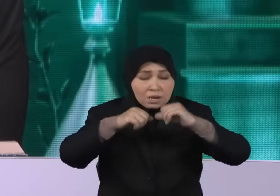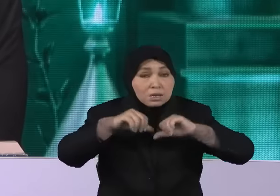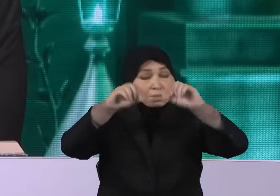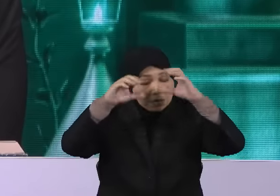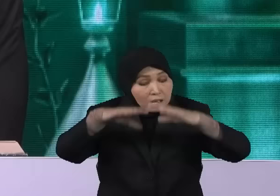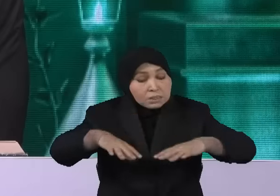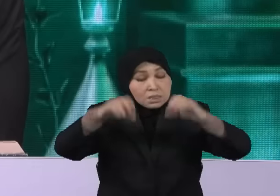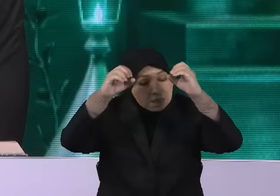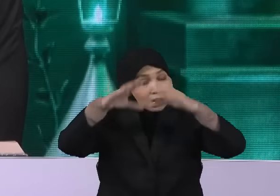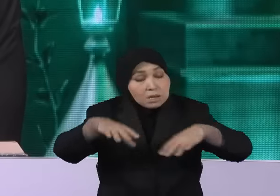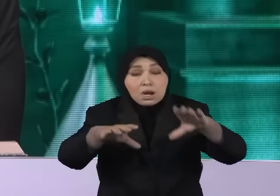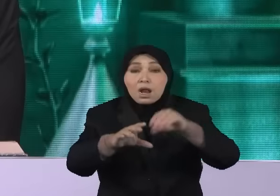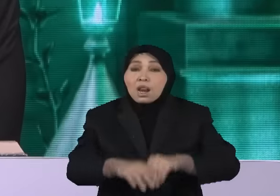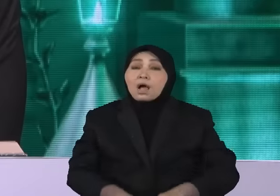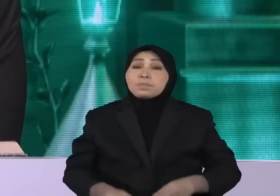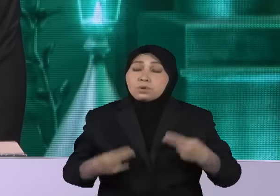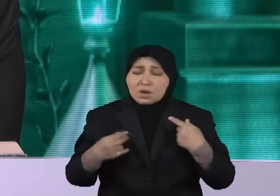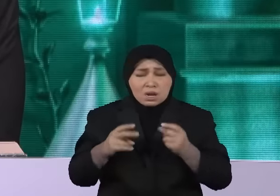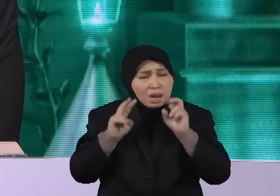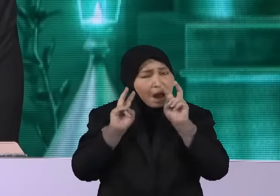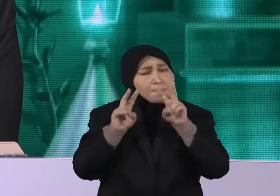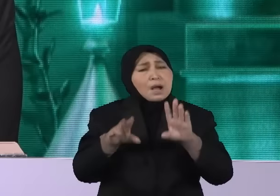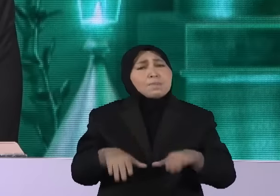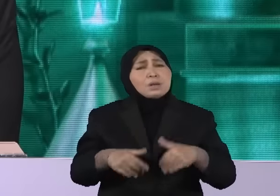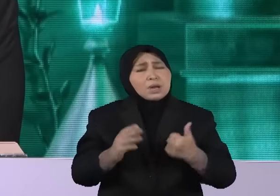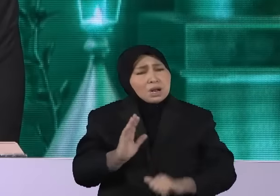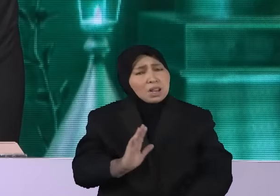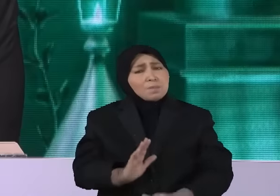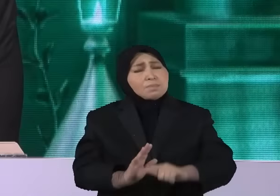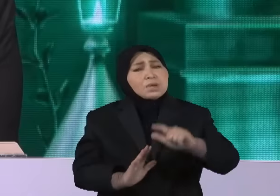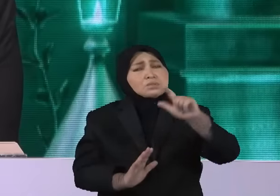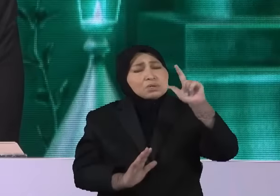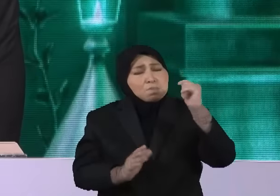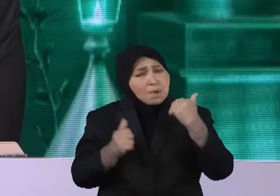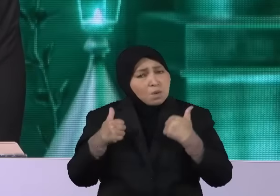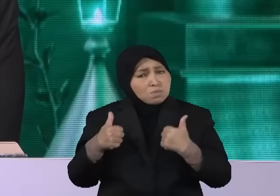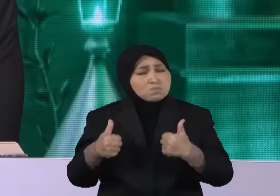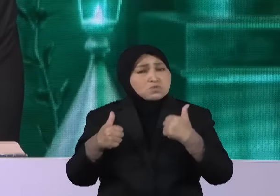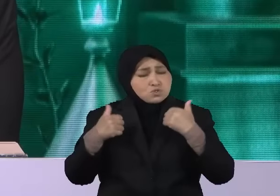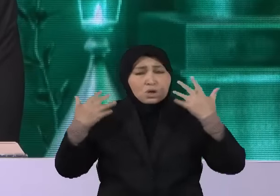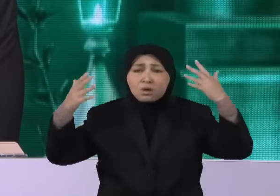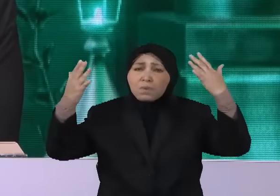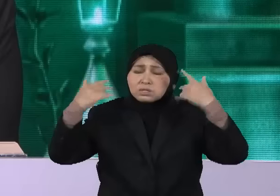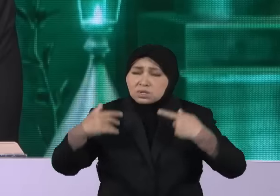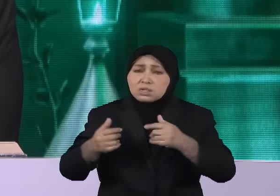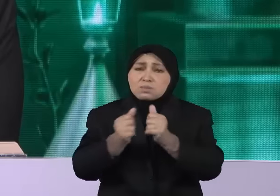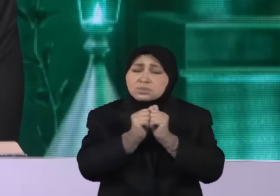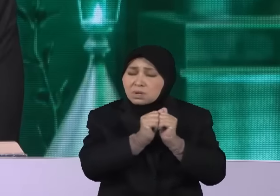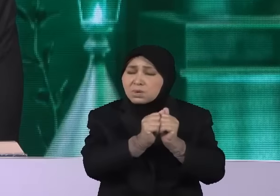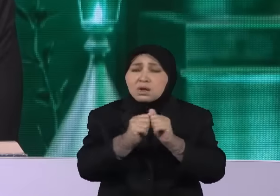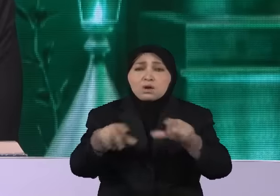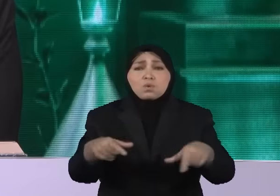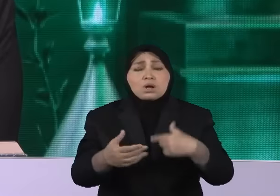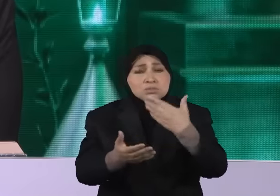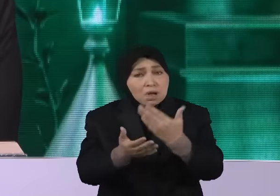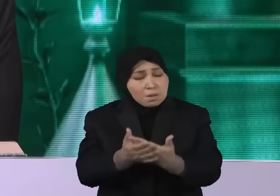kehidupan kita sehingga kita nampak bagaimana apabila lebihnya, bagusnya, hebatnya kita bersama dengan Al-Quran sehingga